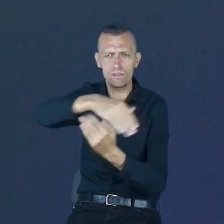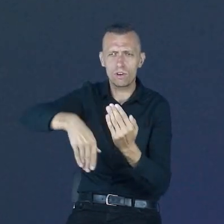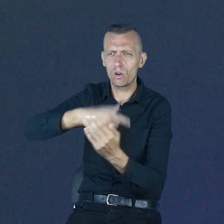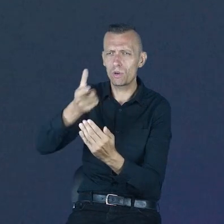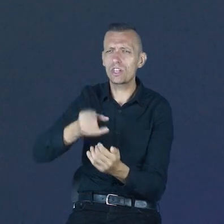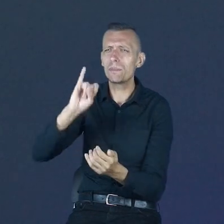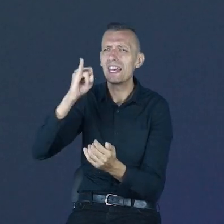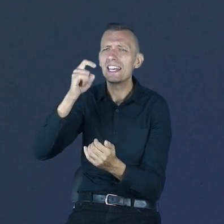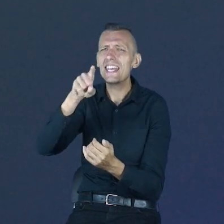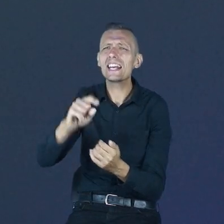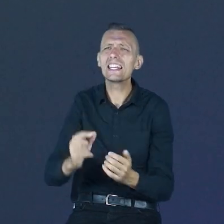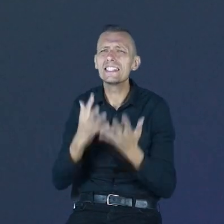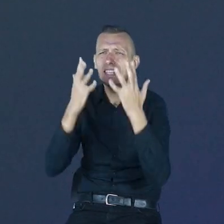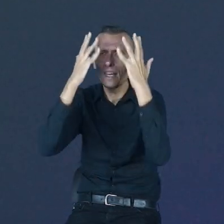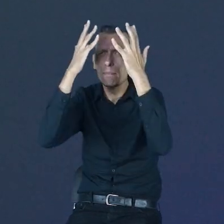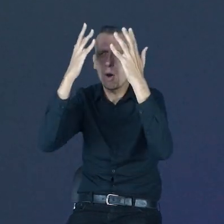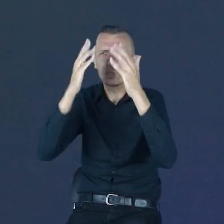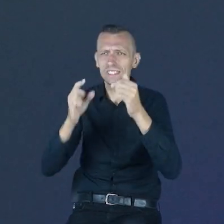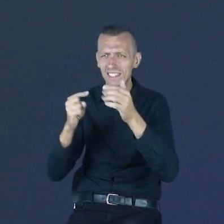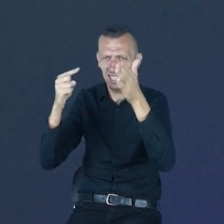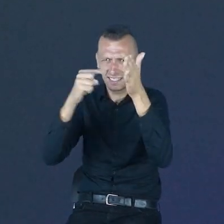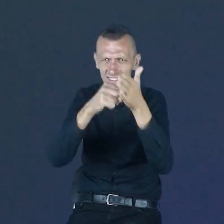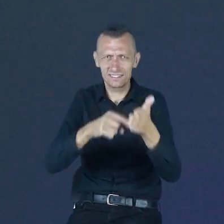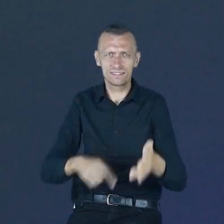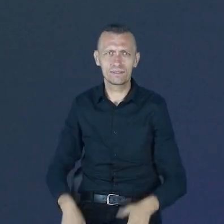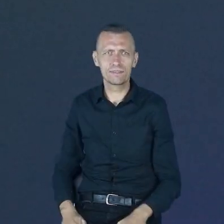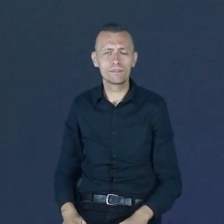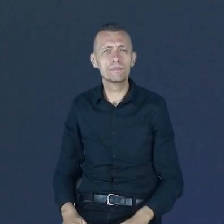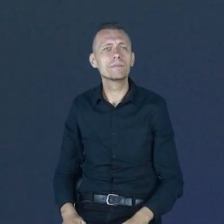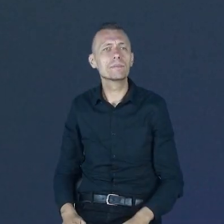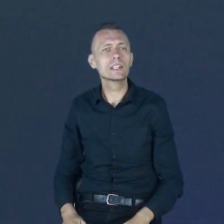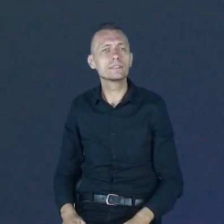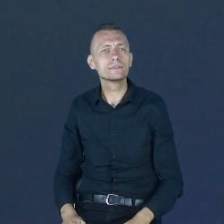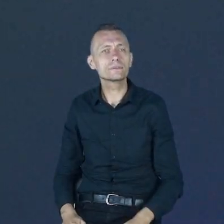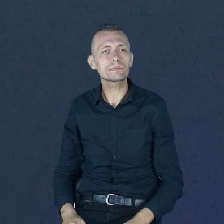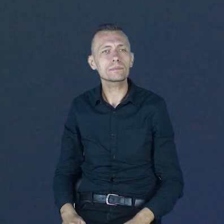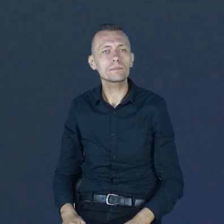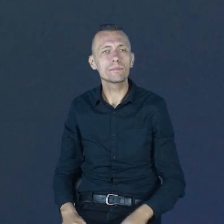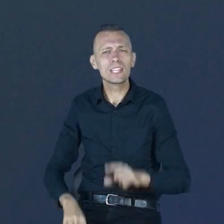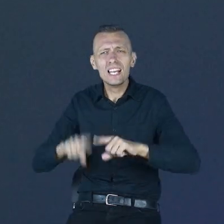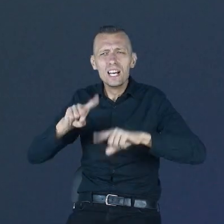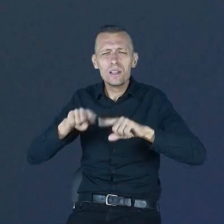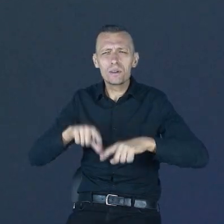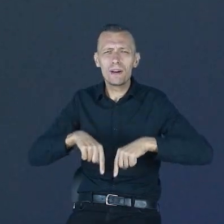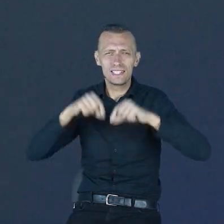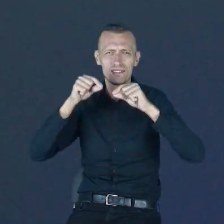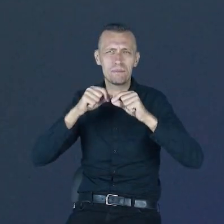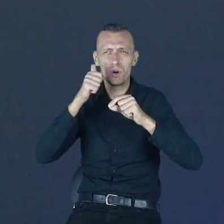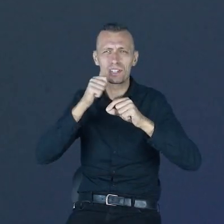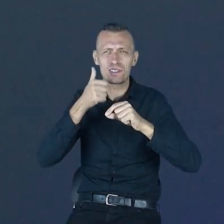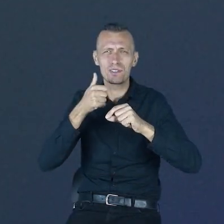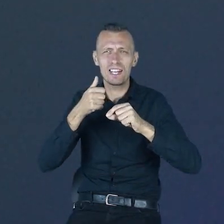jaką emocją podążasz? Bo te właśnie proste wybory są otwartymi